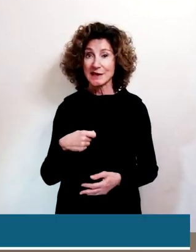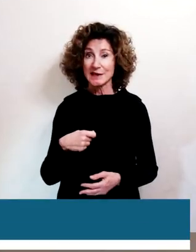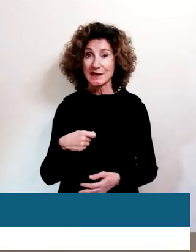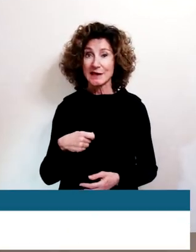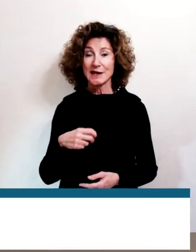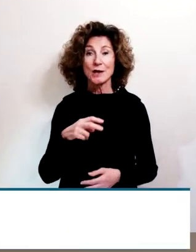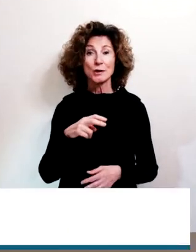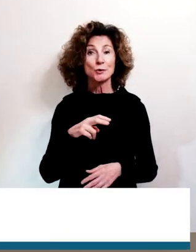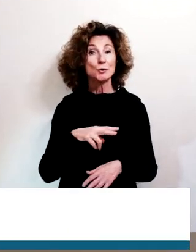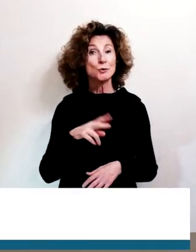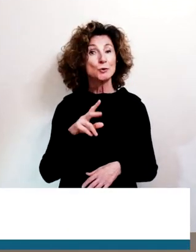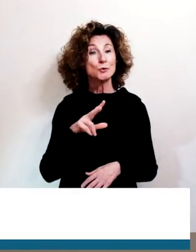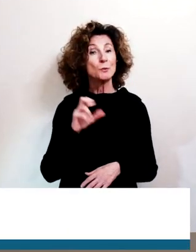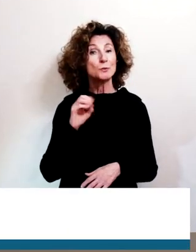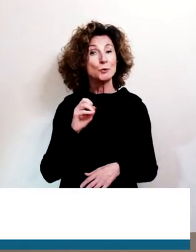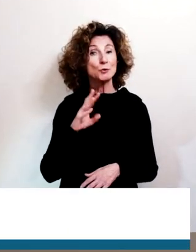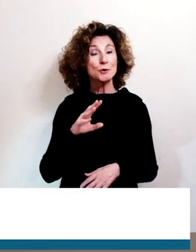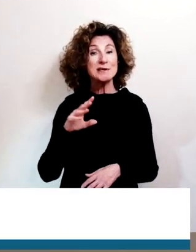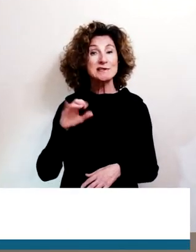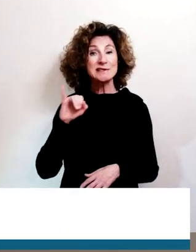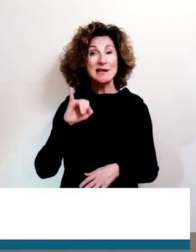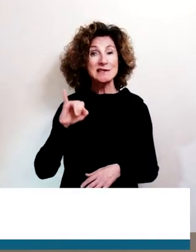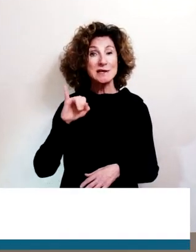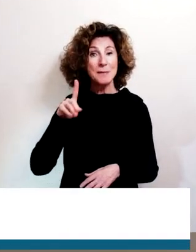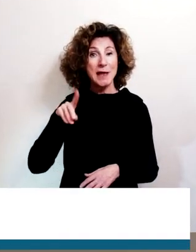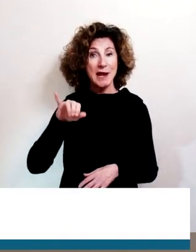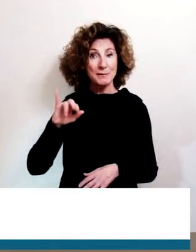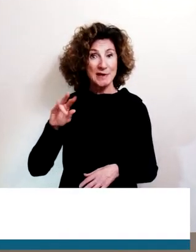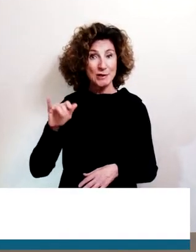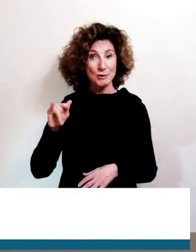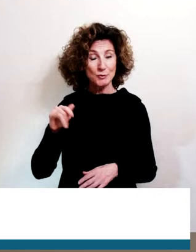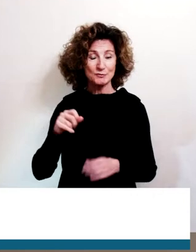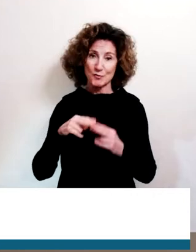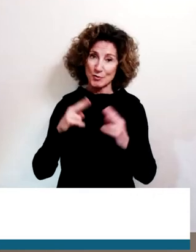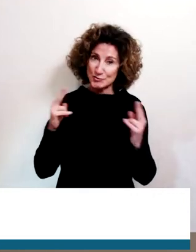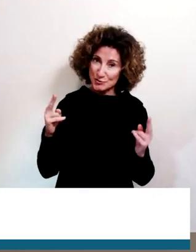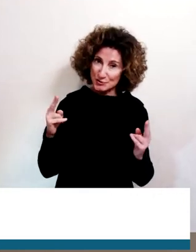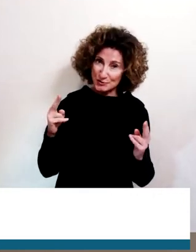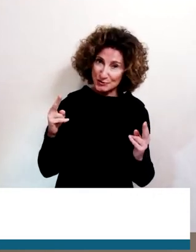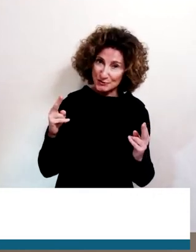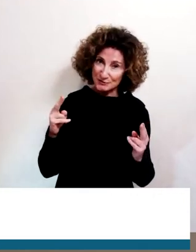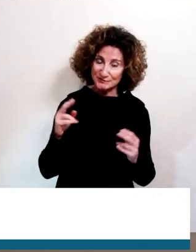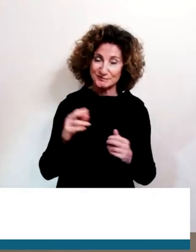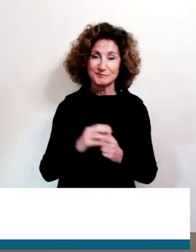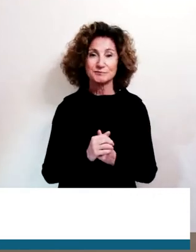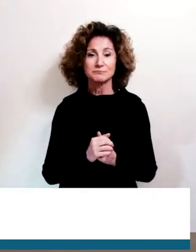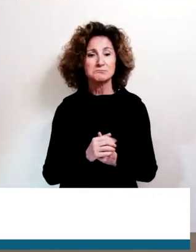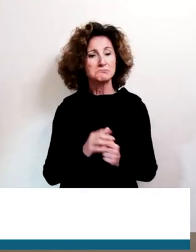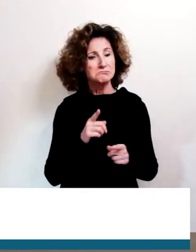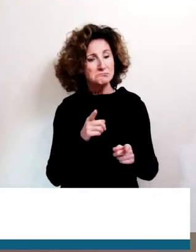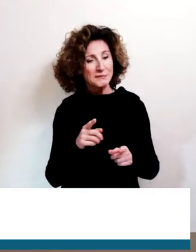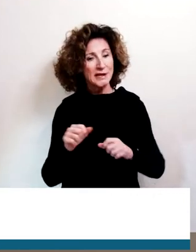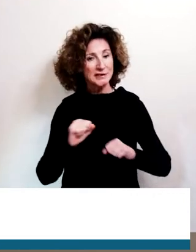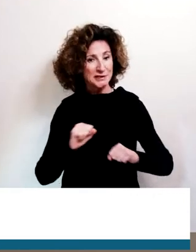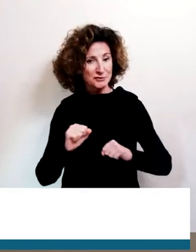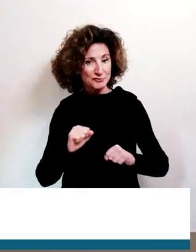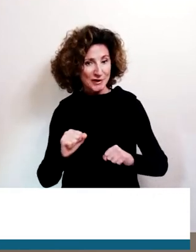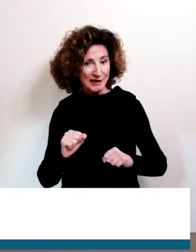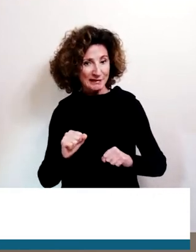isabella dottoressa isabella pinto buongiorno dottoressa intorno all'ora dottoressa e